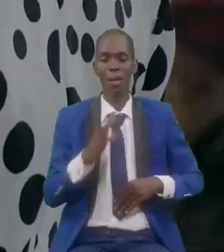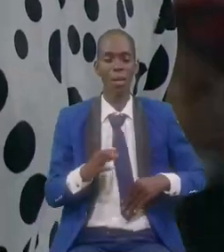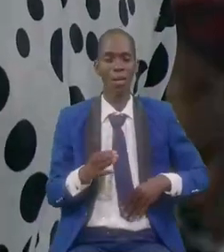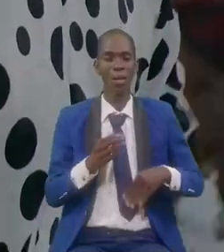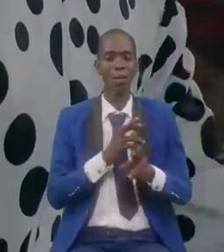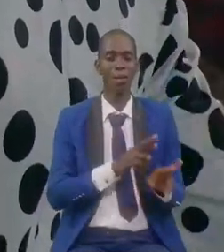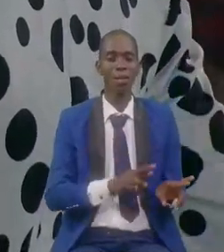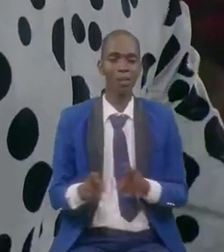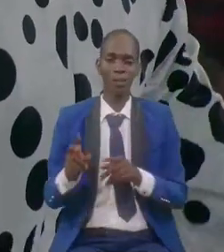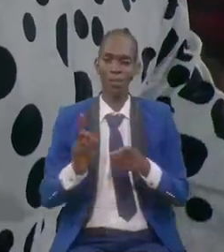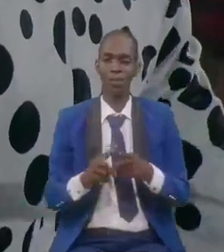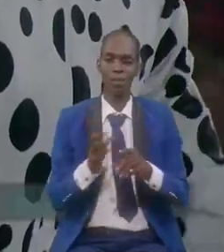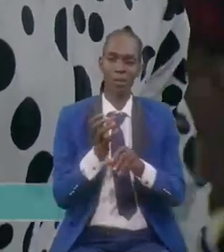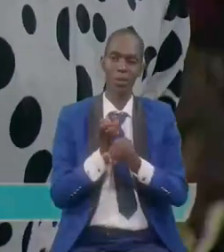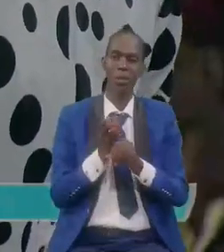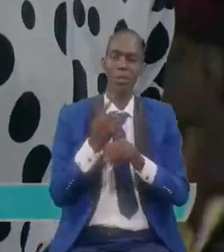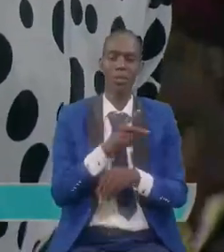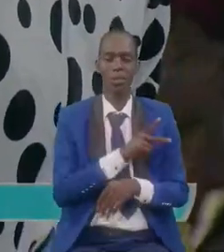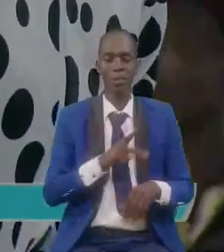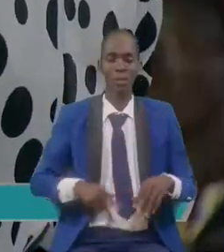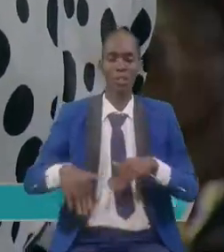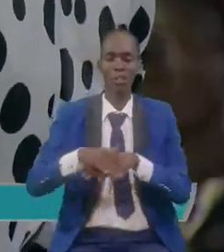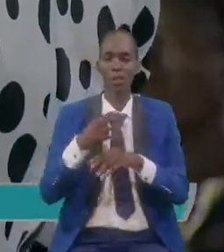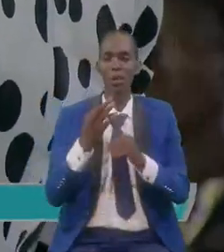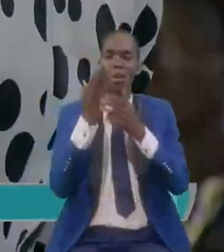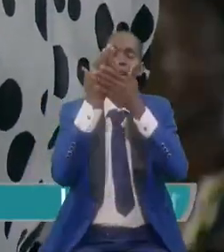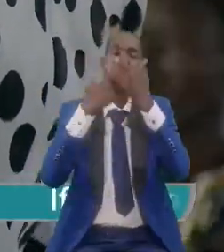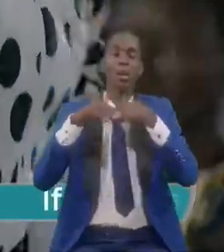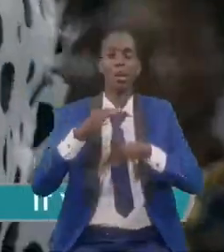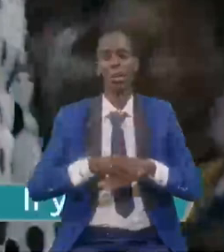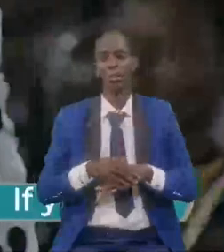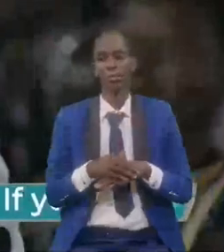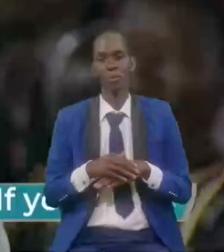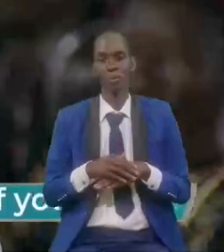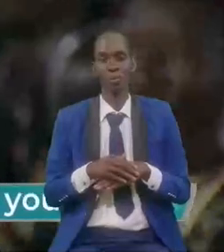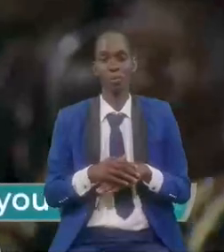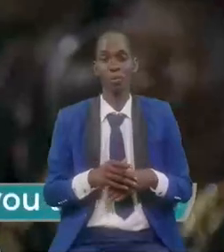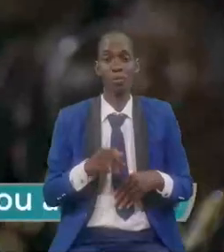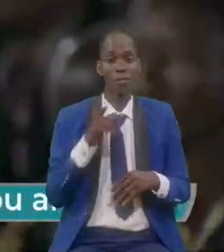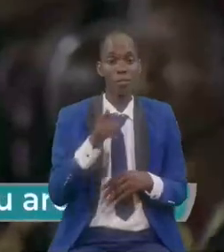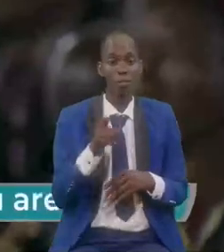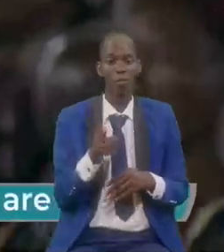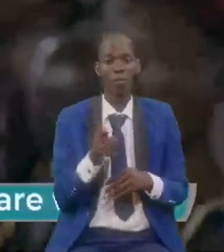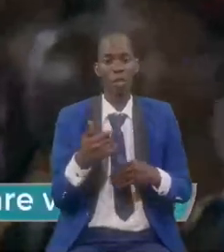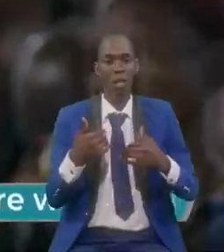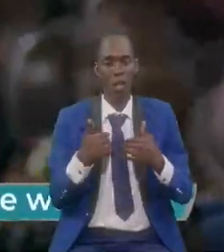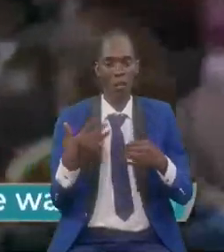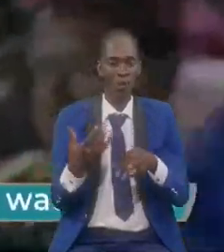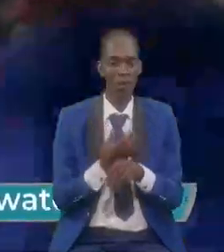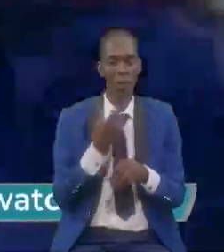pour hériter le royaume de Dieu. Un si grand ciel préparé pour nous. Vous avez fait le premier